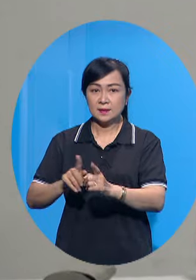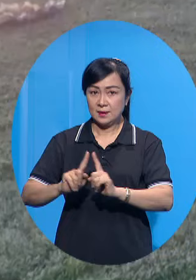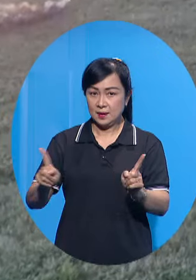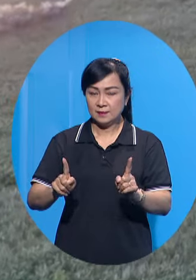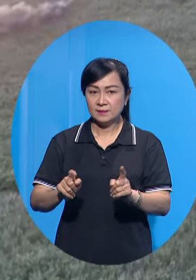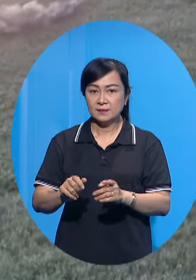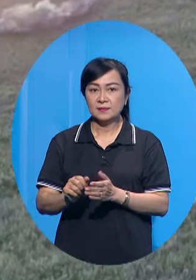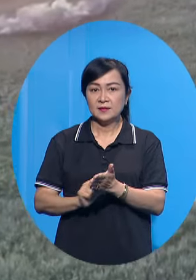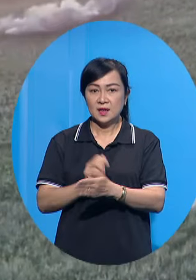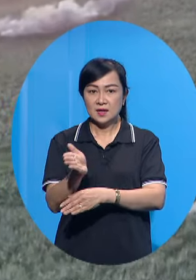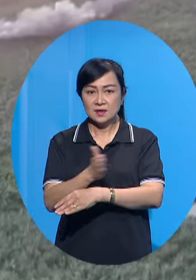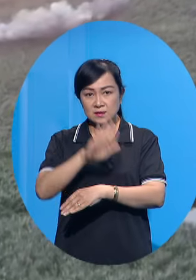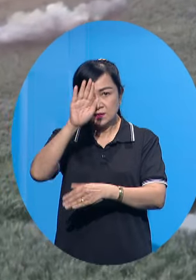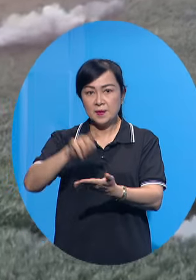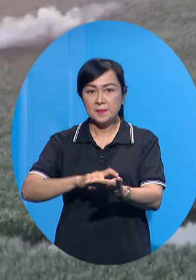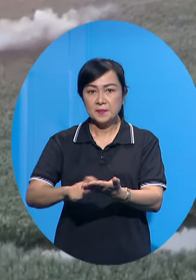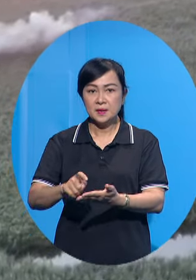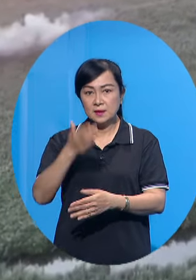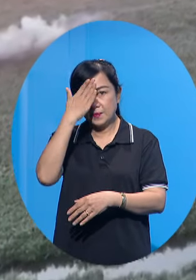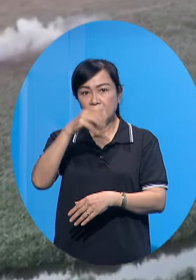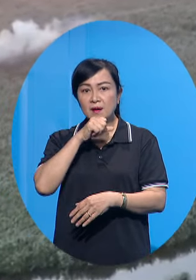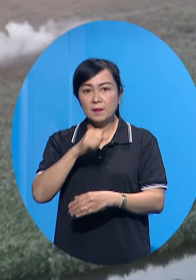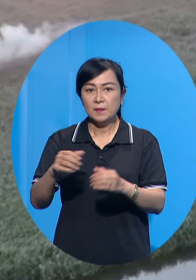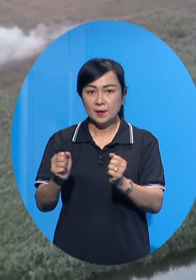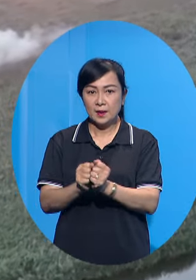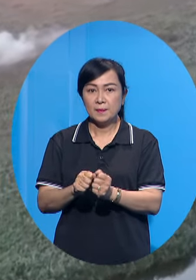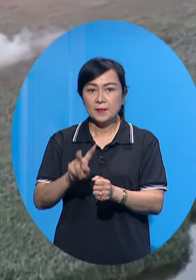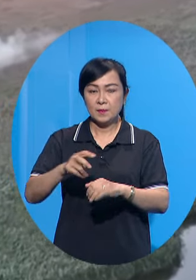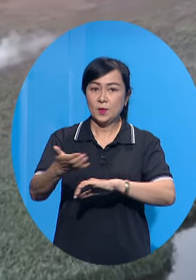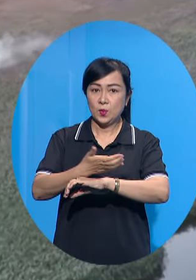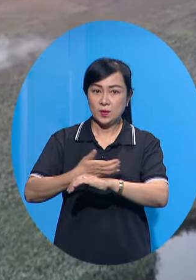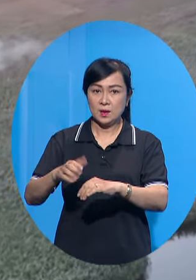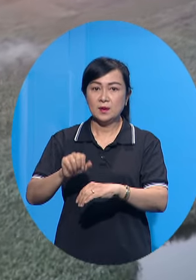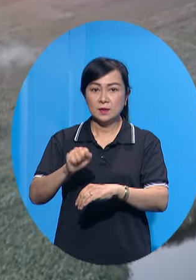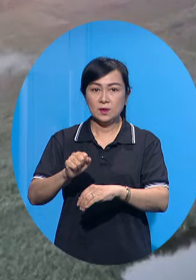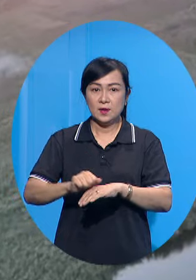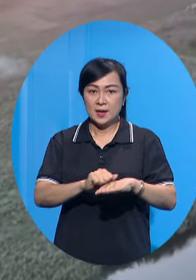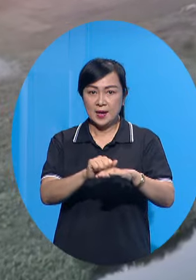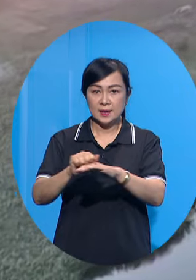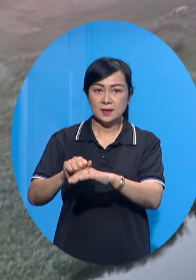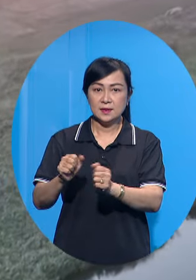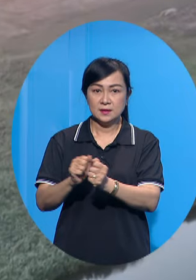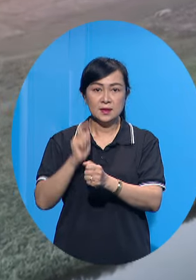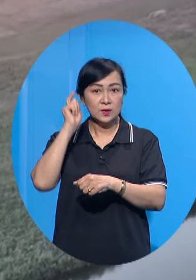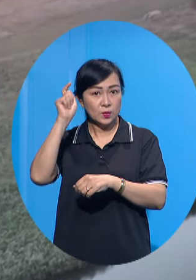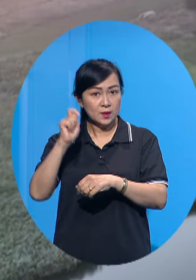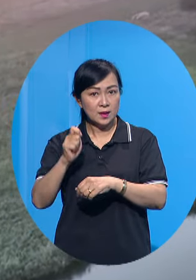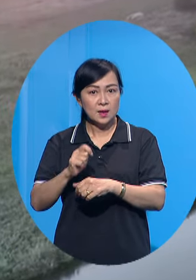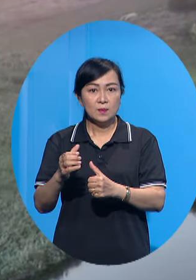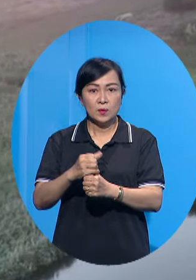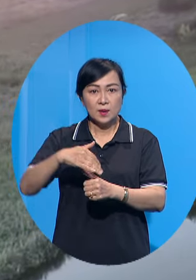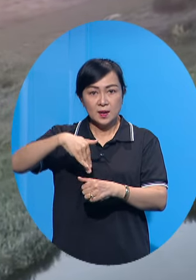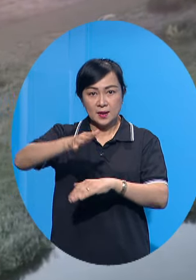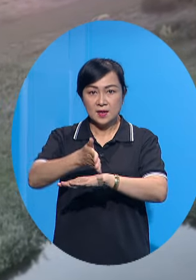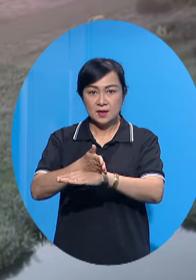khác tháng trước Tổng thống Mỹ từng cho biết ông đã tập hợp 20 quốc gia để ký thỏa thuận an ninh song phương với Ukraina với mục